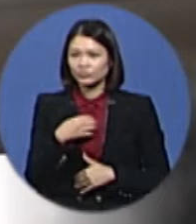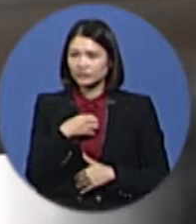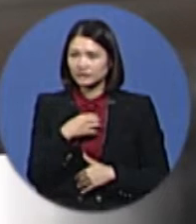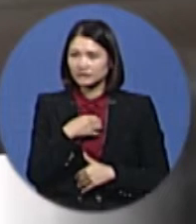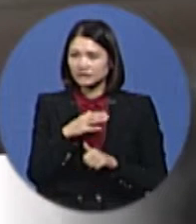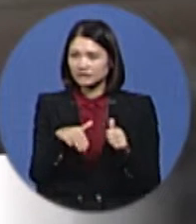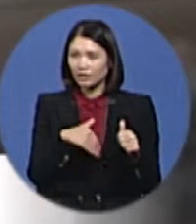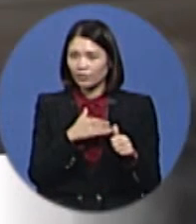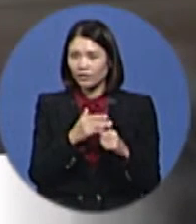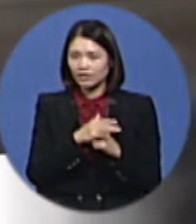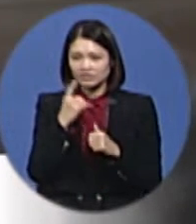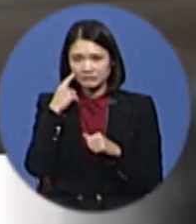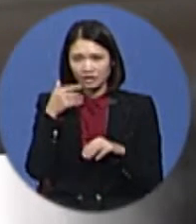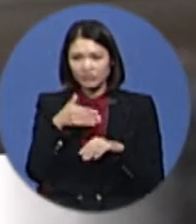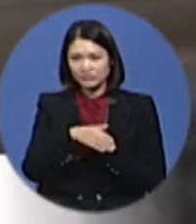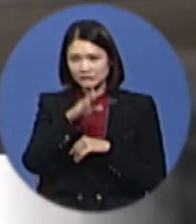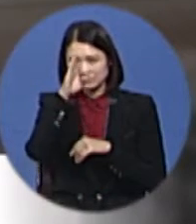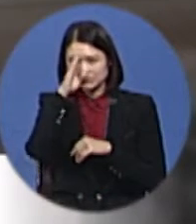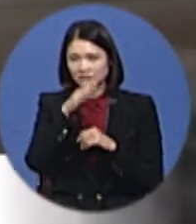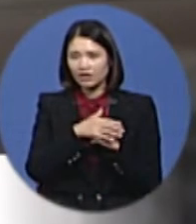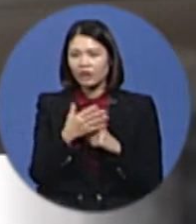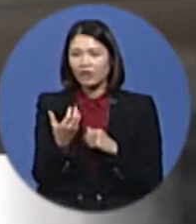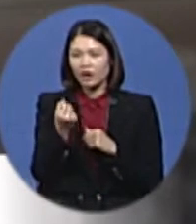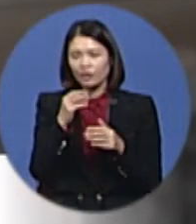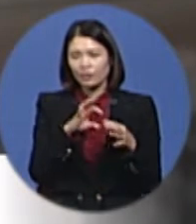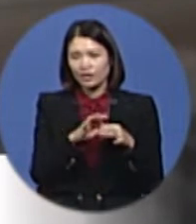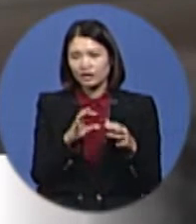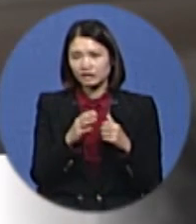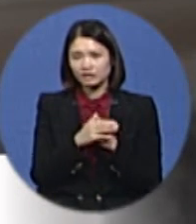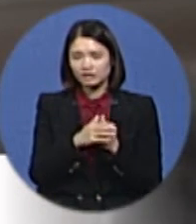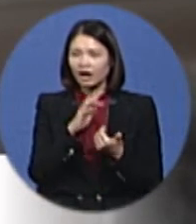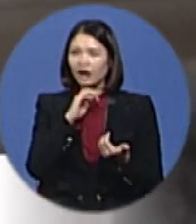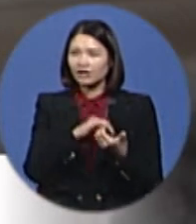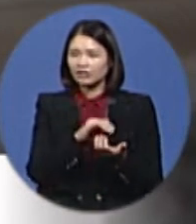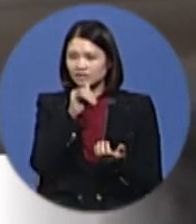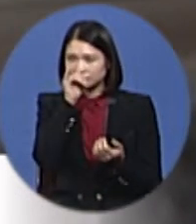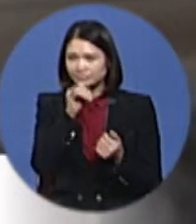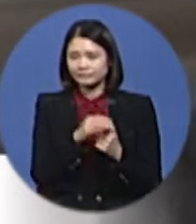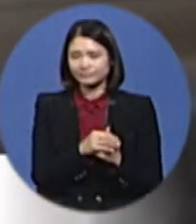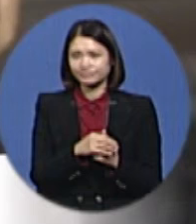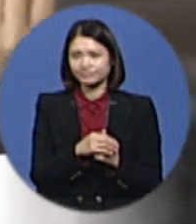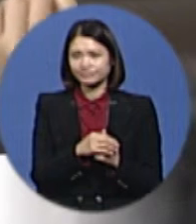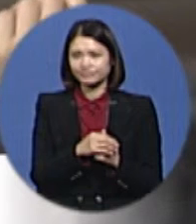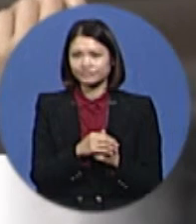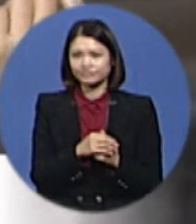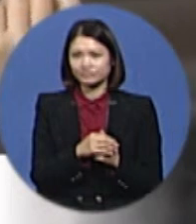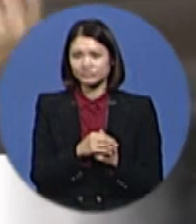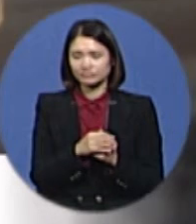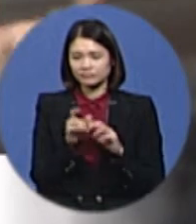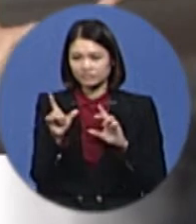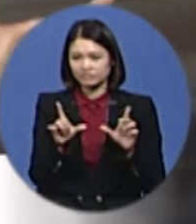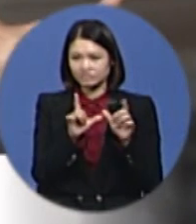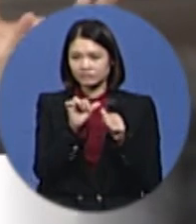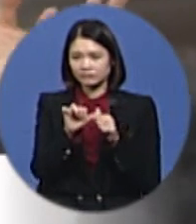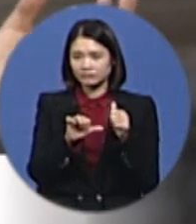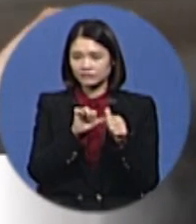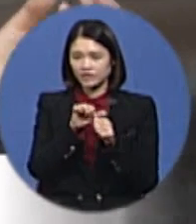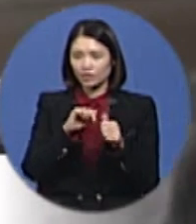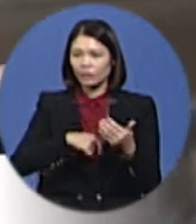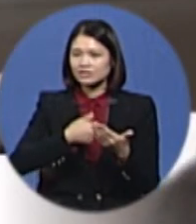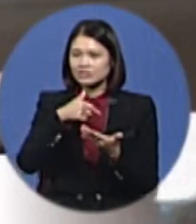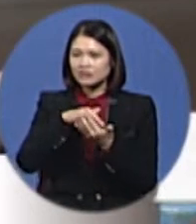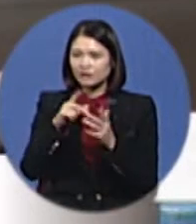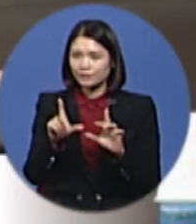상황을 정신질환 증상과 관련된 걸로 한정을 하고 있습니다. 따라서 생활환경,